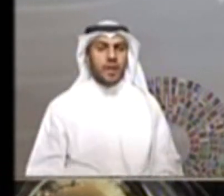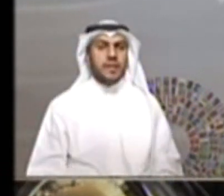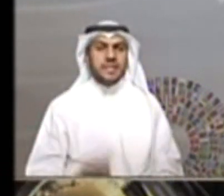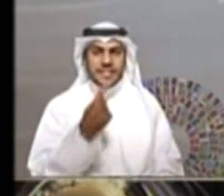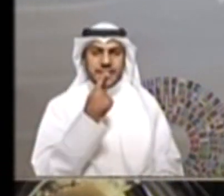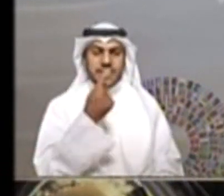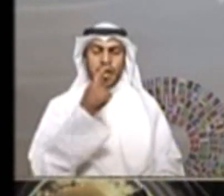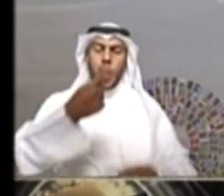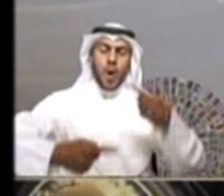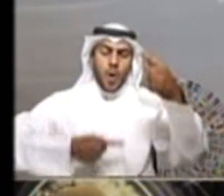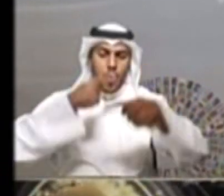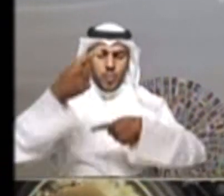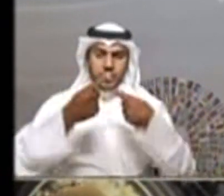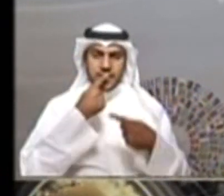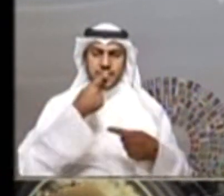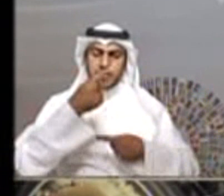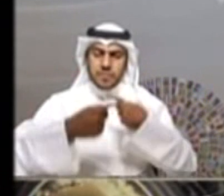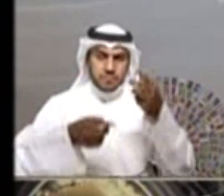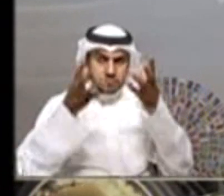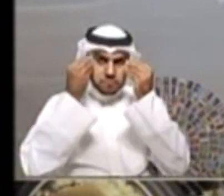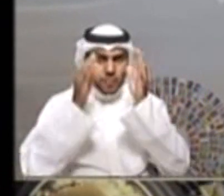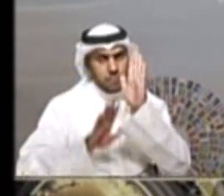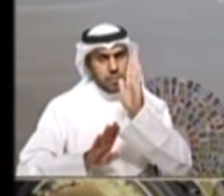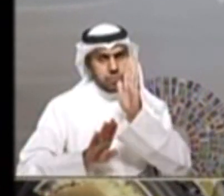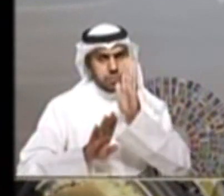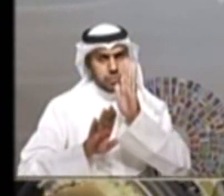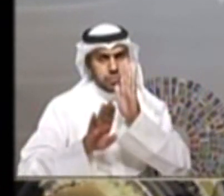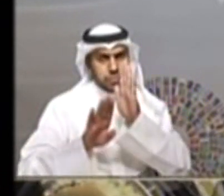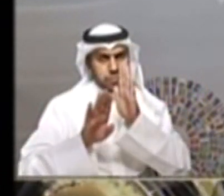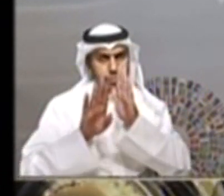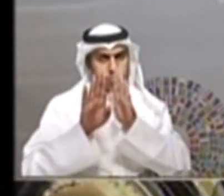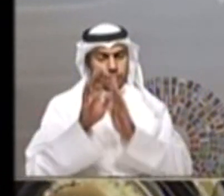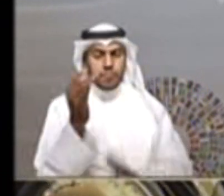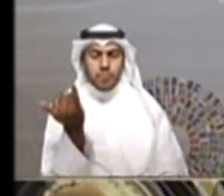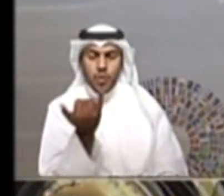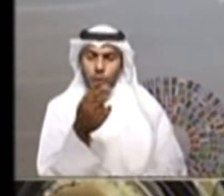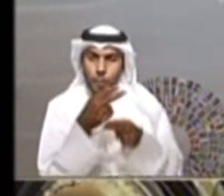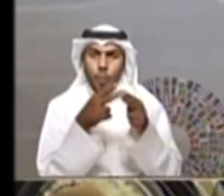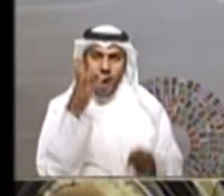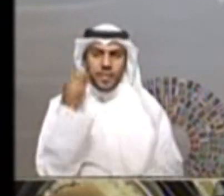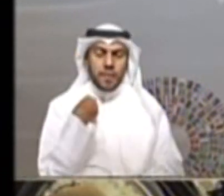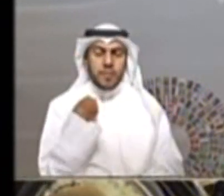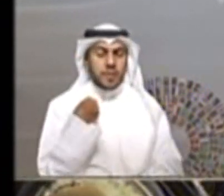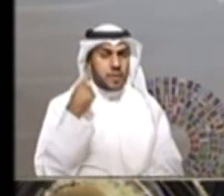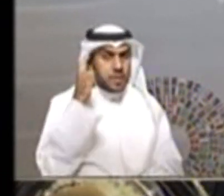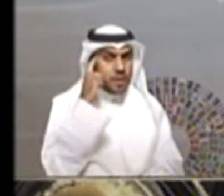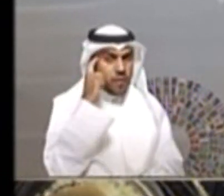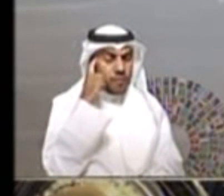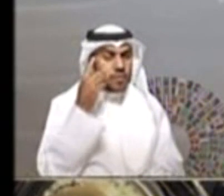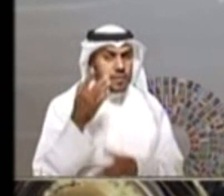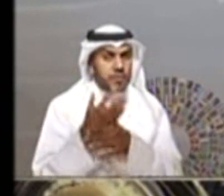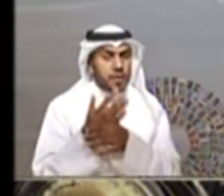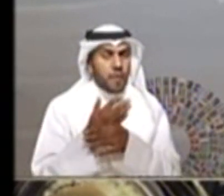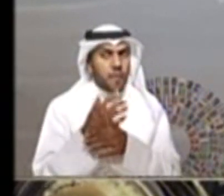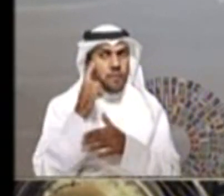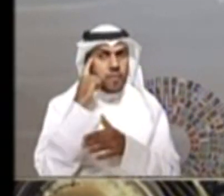تعقد وتغطي عدد كبير من المجالات والمواضيع. نحرص في دولة الكويت من خلال الوفد